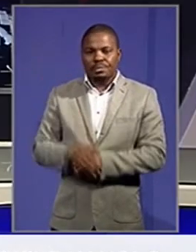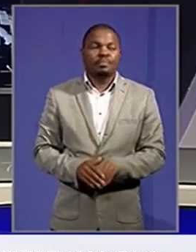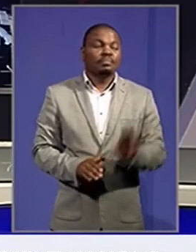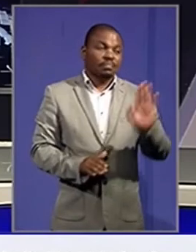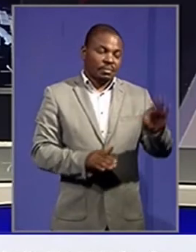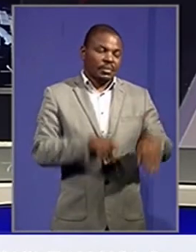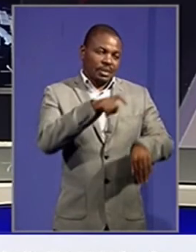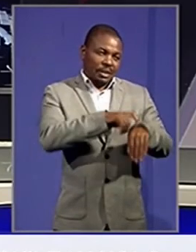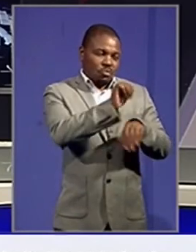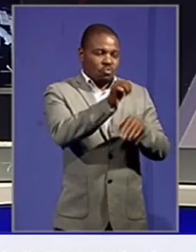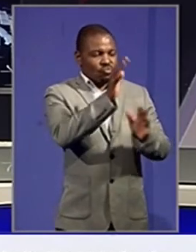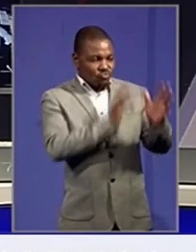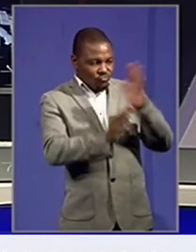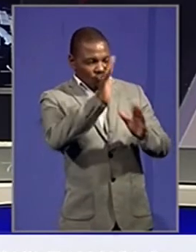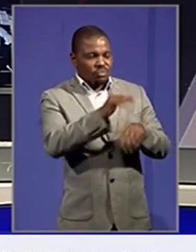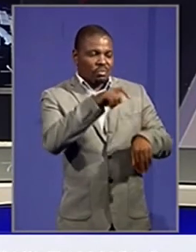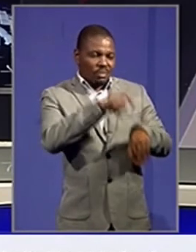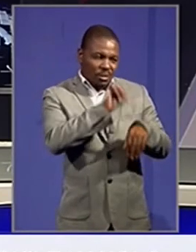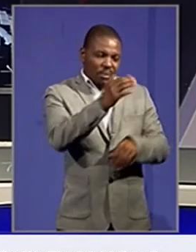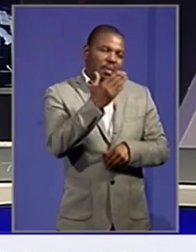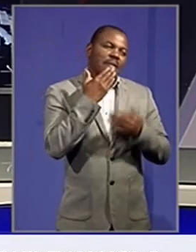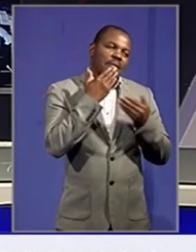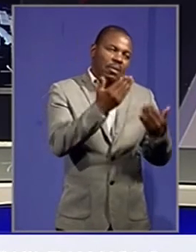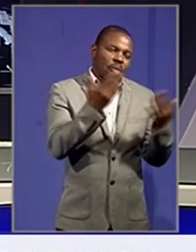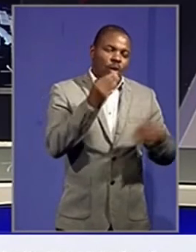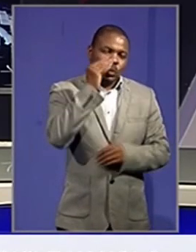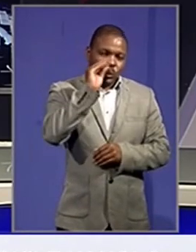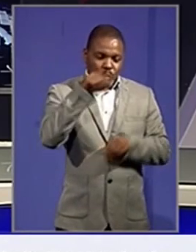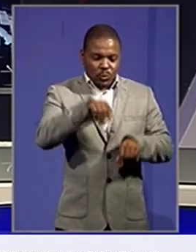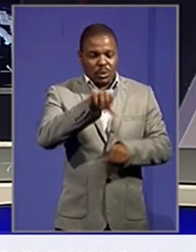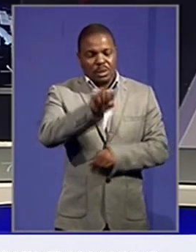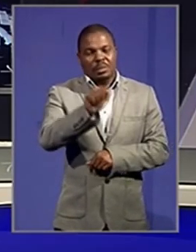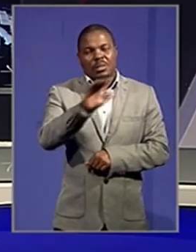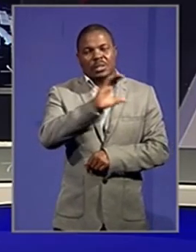wele nako e re fileng yona le sedile o file lona kwano ditabeng tsa rona tsa Sesotho tsa SABC 2.